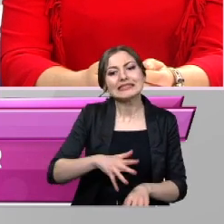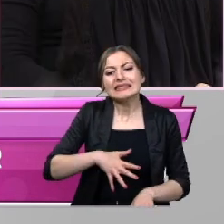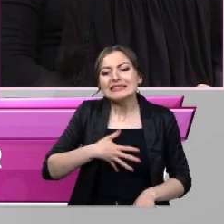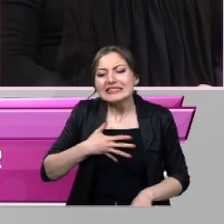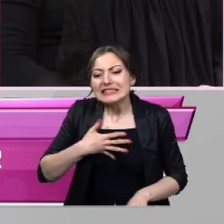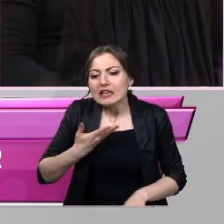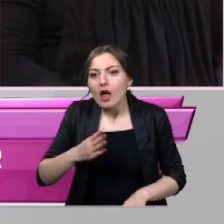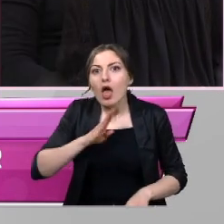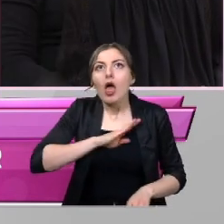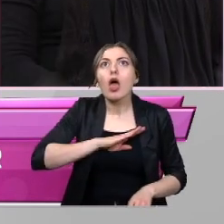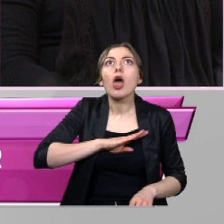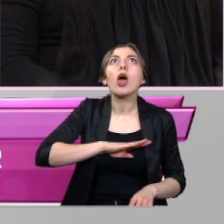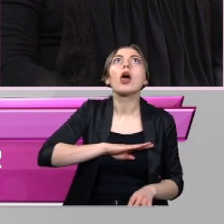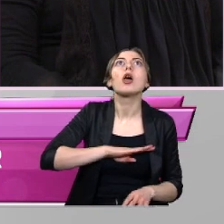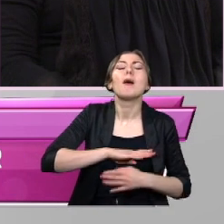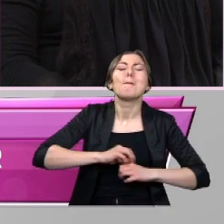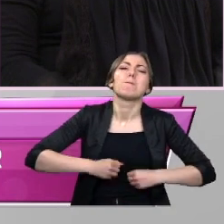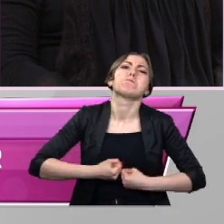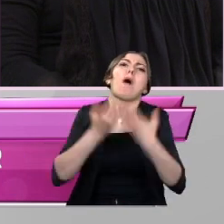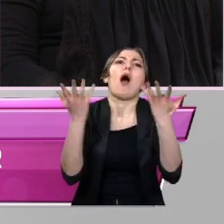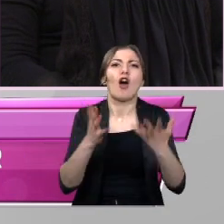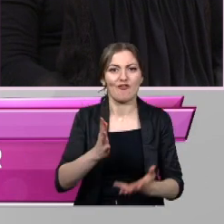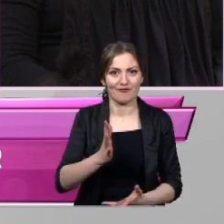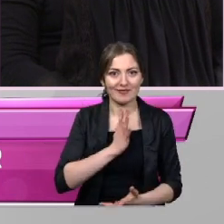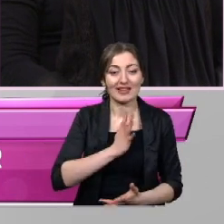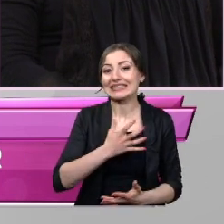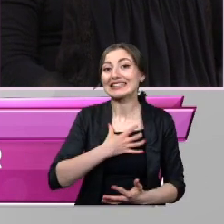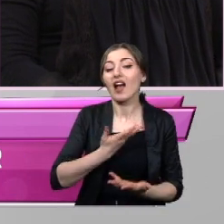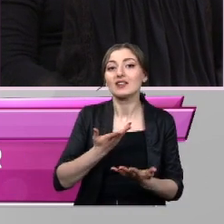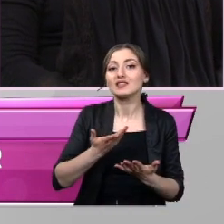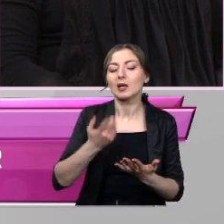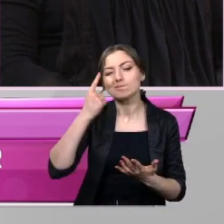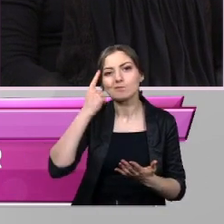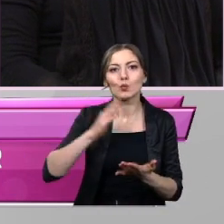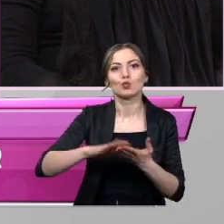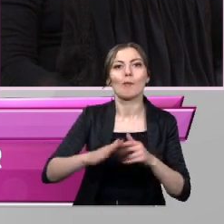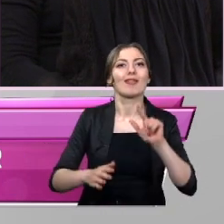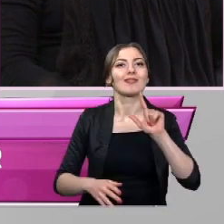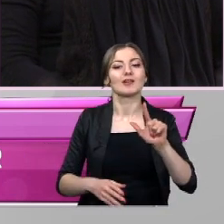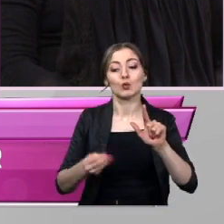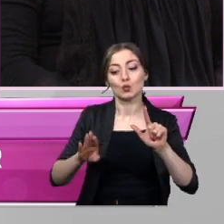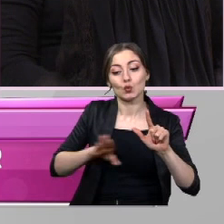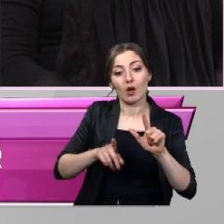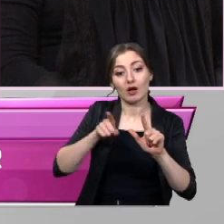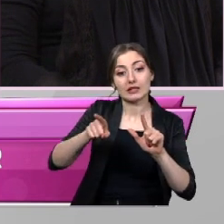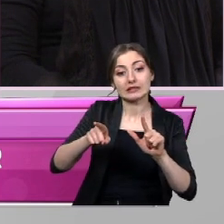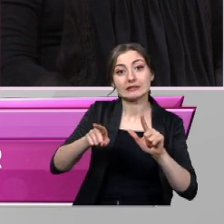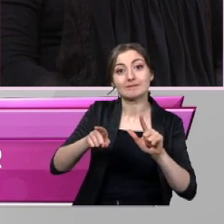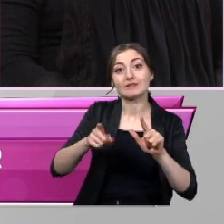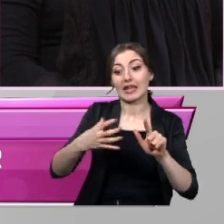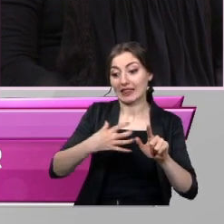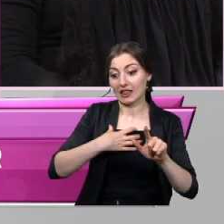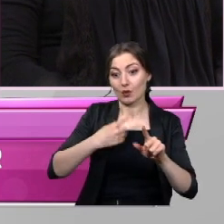istemez tahammülümüz kalmadı dönemlerde oluyor burada biz kendimize nasıl bir terkinde bulunacağız çocuğu eleştirirken veya